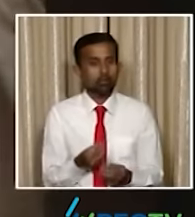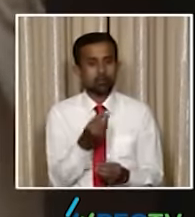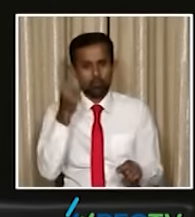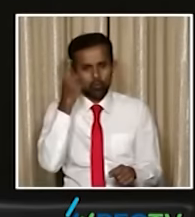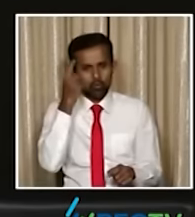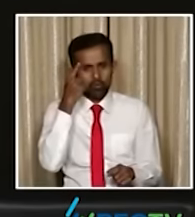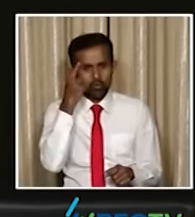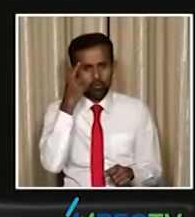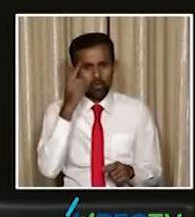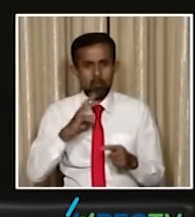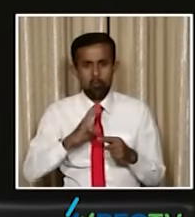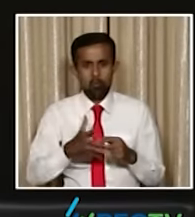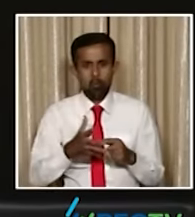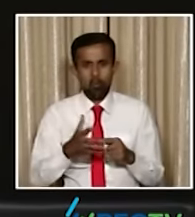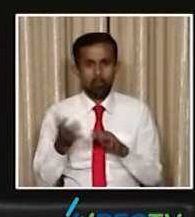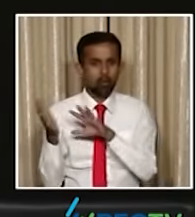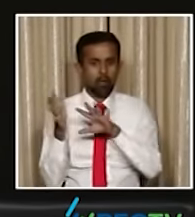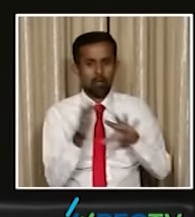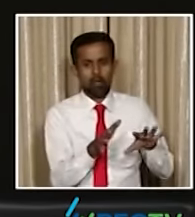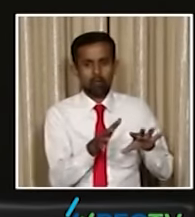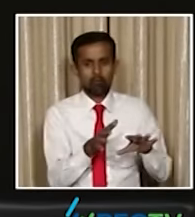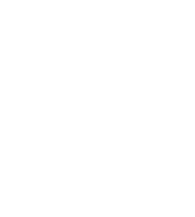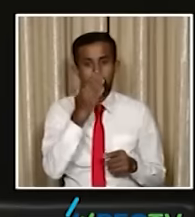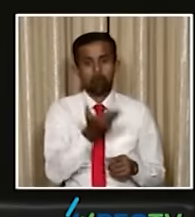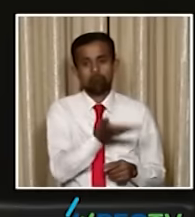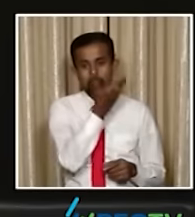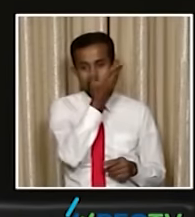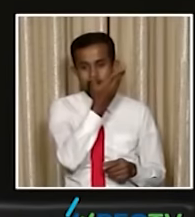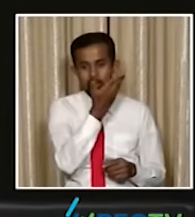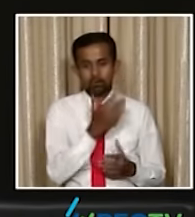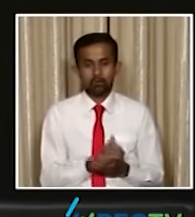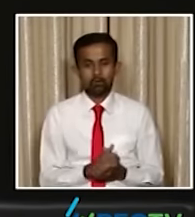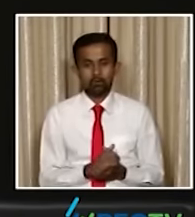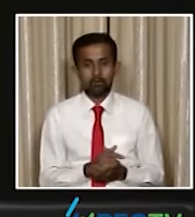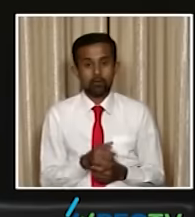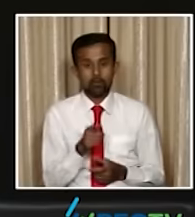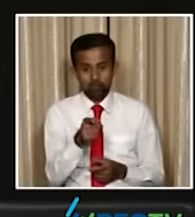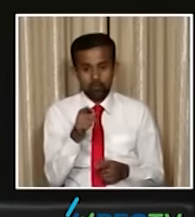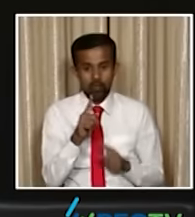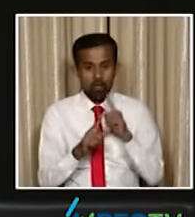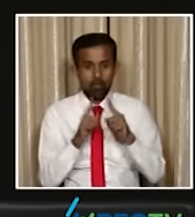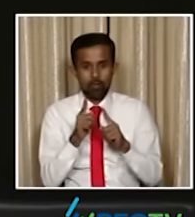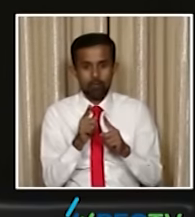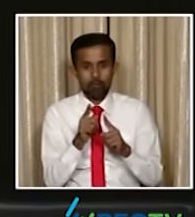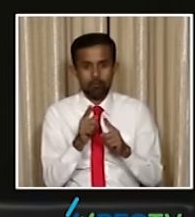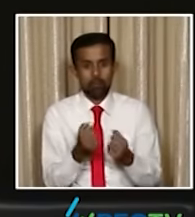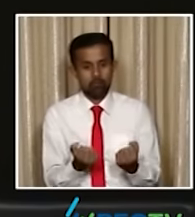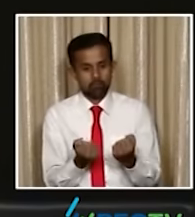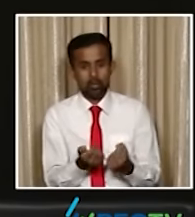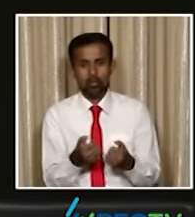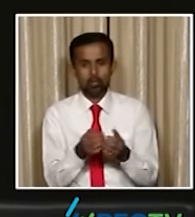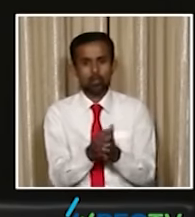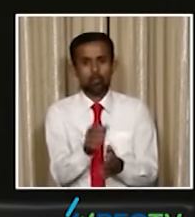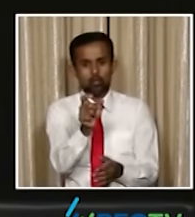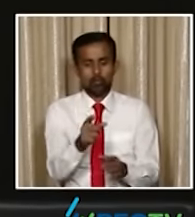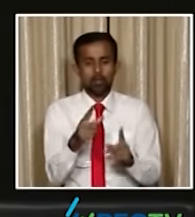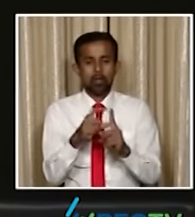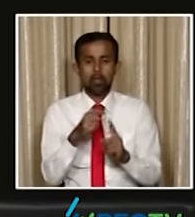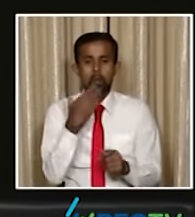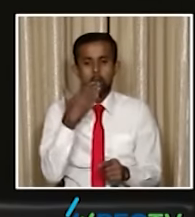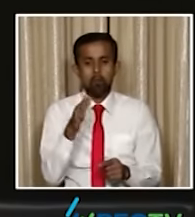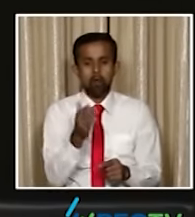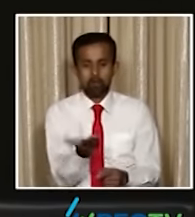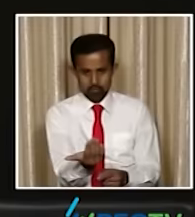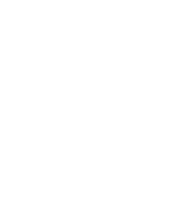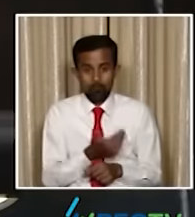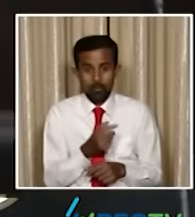ලබා දෙන්න මොඩියුලා කැවිලා තියෙන එකම උගතමයි කියලා ඒ හින්දා එතුමා දැන් කතා කරනවා මම එතුමාට අභියෝග කරනවා තමුන්නාංශගේ අධ්‍යාපන සුදුකට මේ